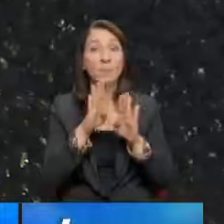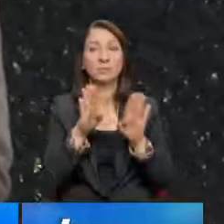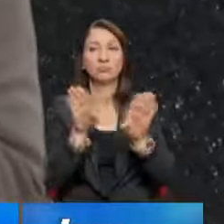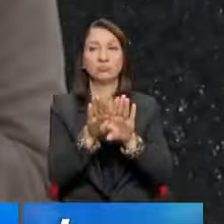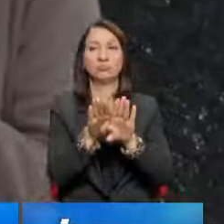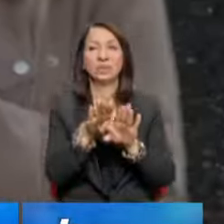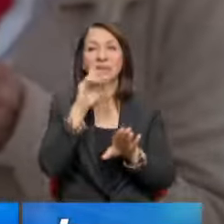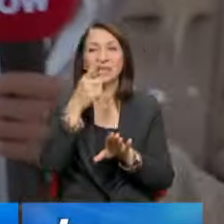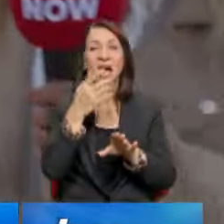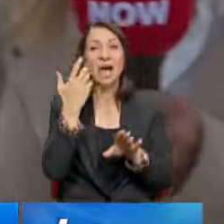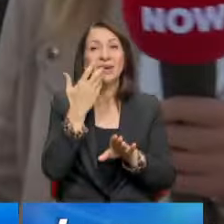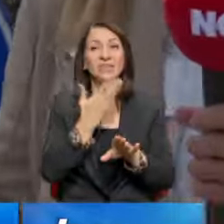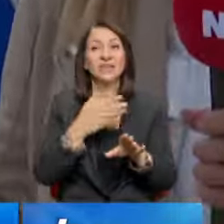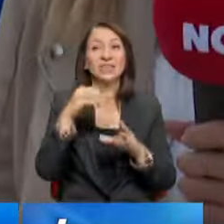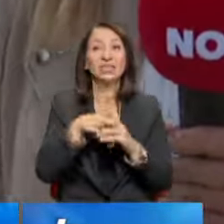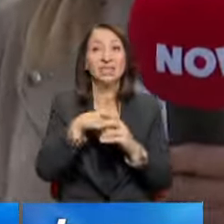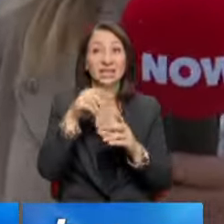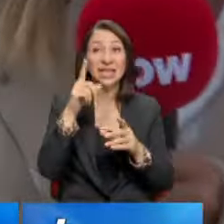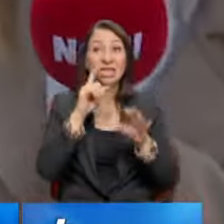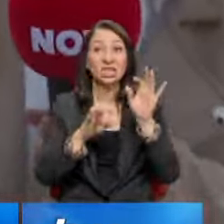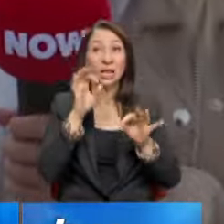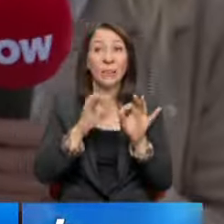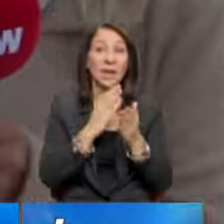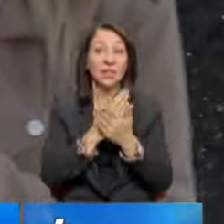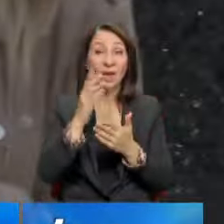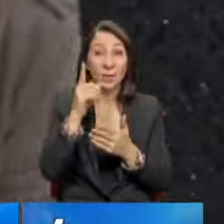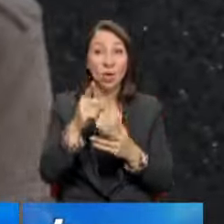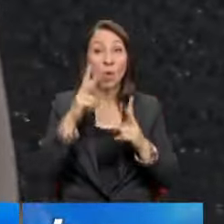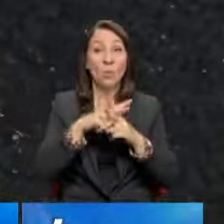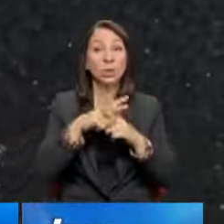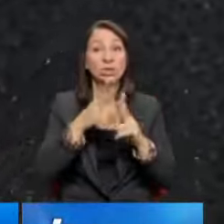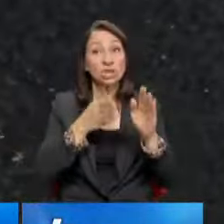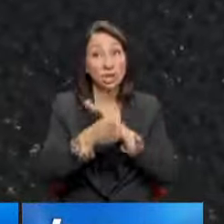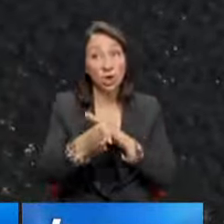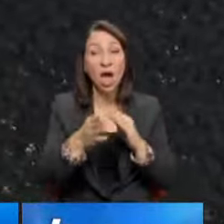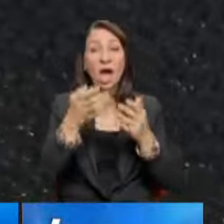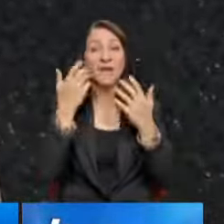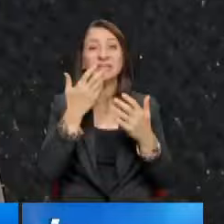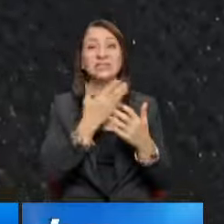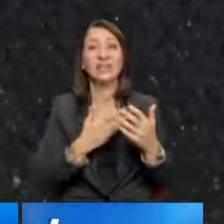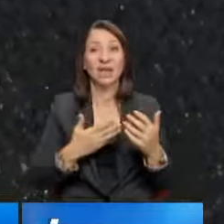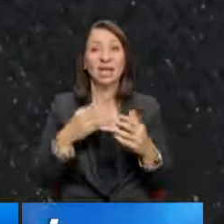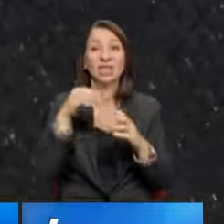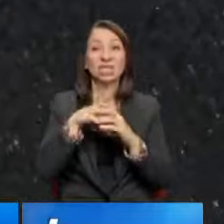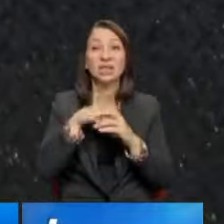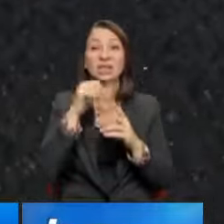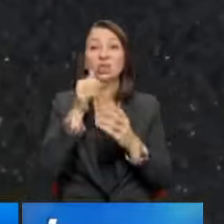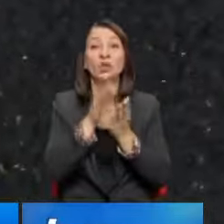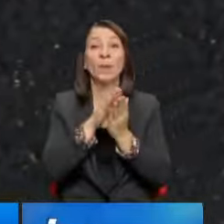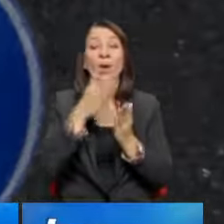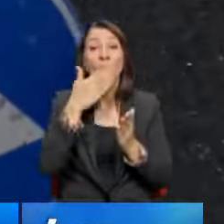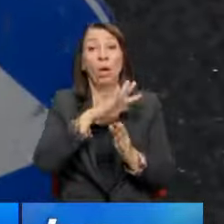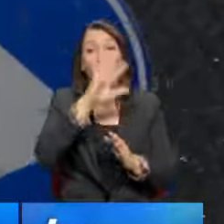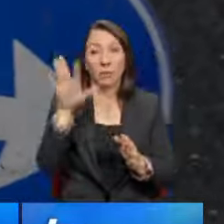duvar sadece hayvanseverler için. İçeride incelemeler devam ediyor. Polis giriyor ve hayvanseverlere içeride hiç köpek